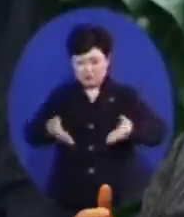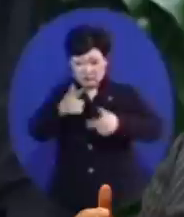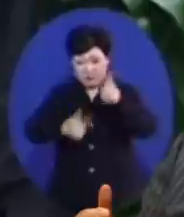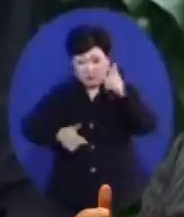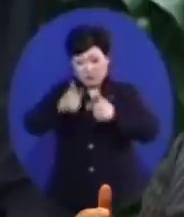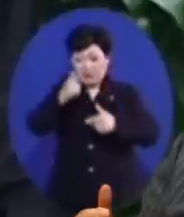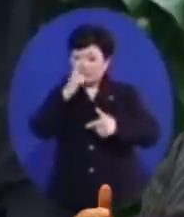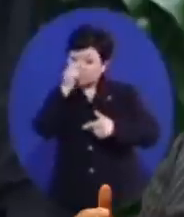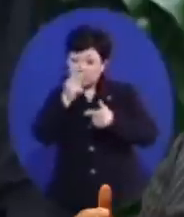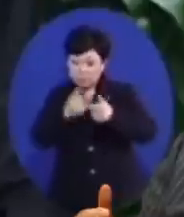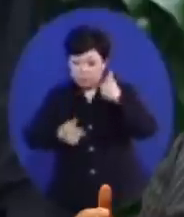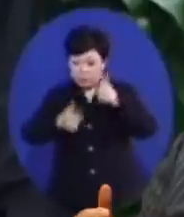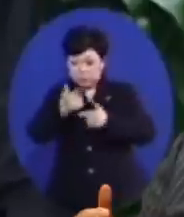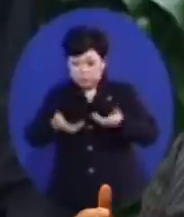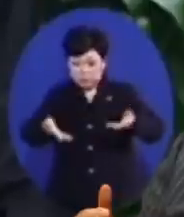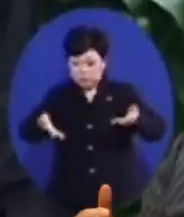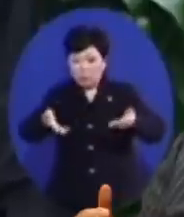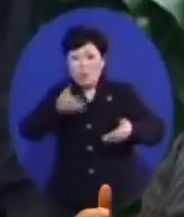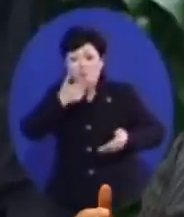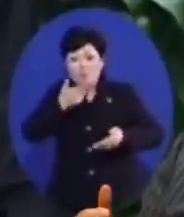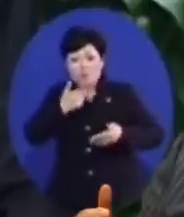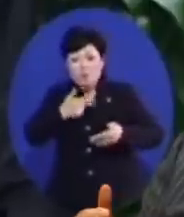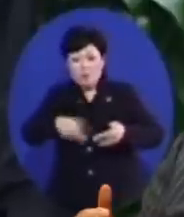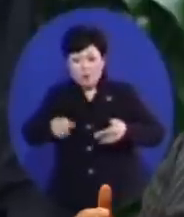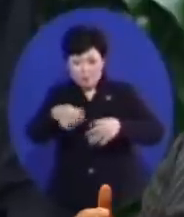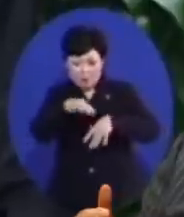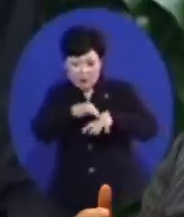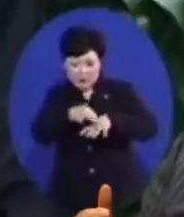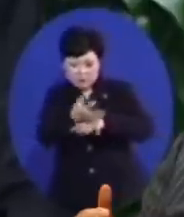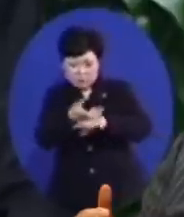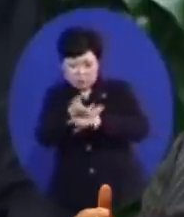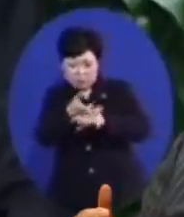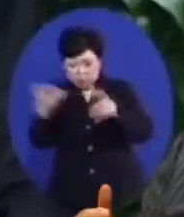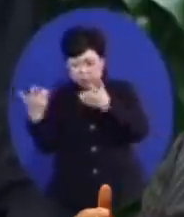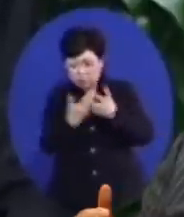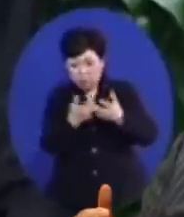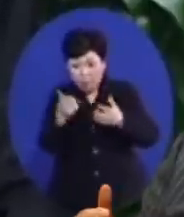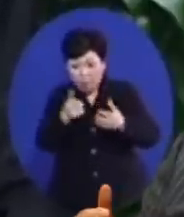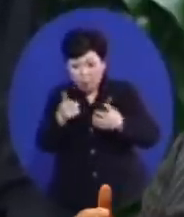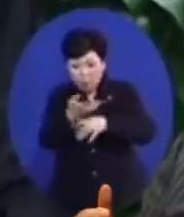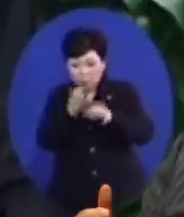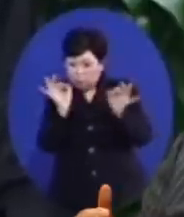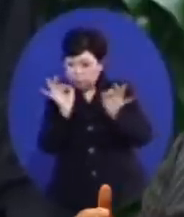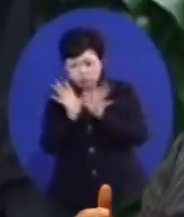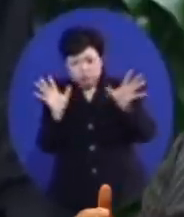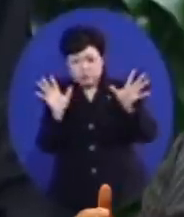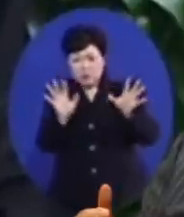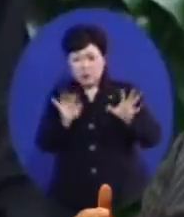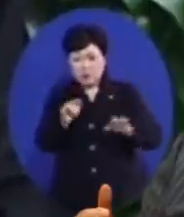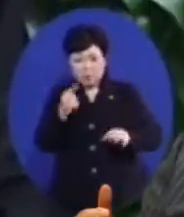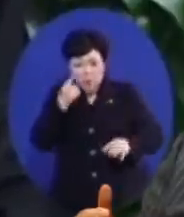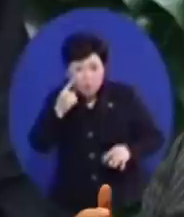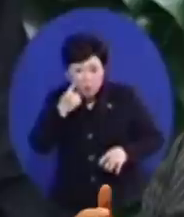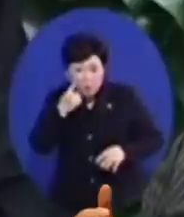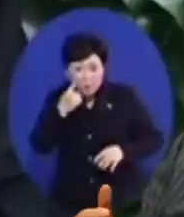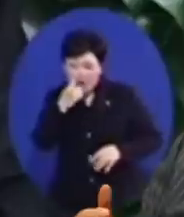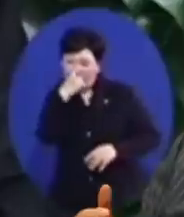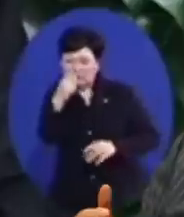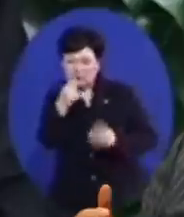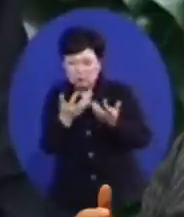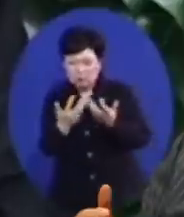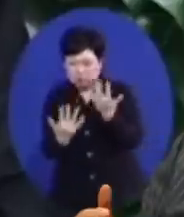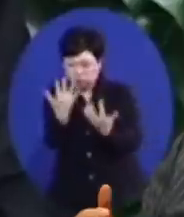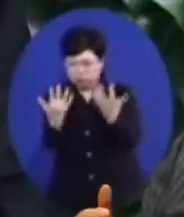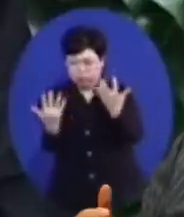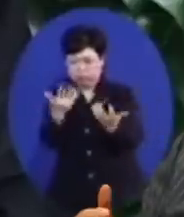부드러운 가죽이 다 없어지고 가시 둥지가 되어 있습니다. 다시는 둥지를 사랑하지 못하게 완전히 가시 둥지로